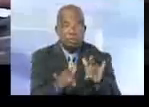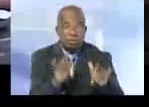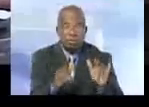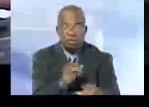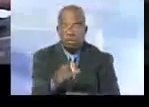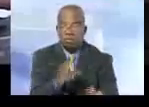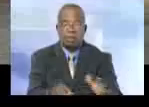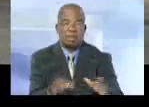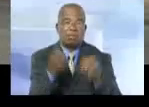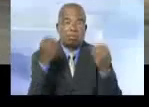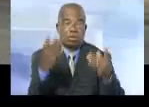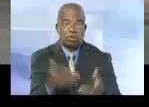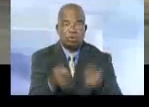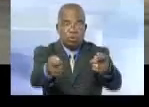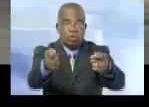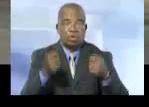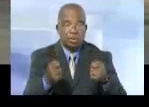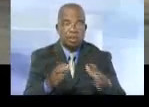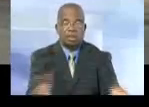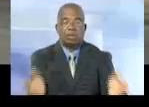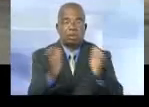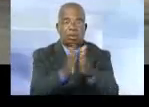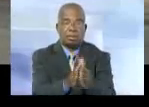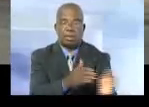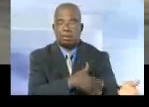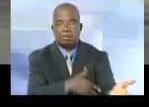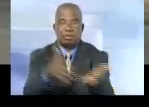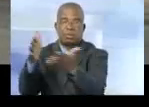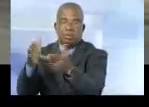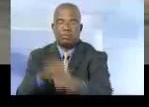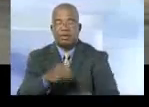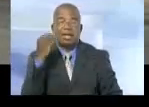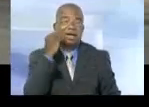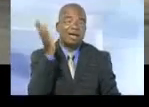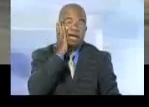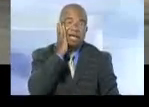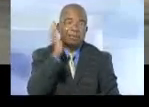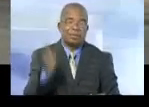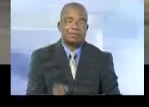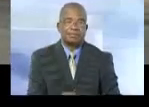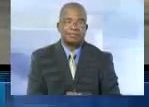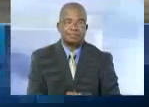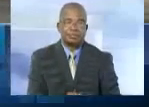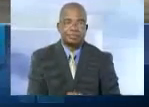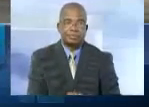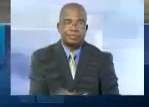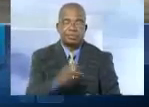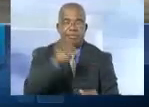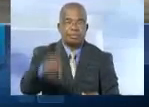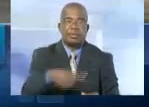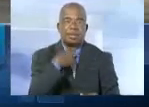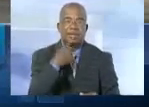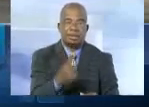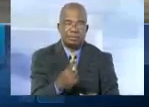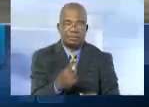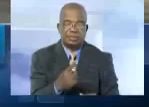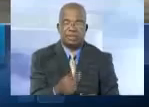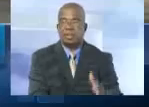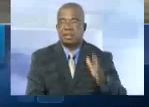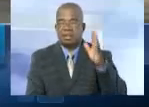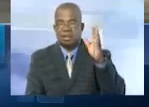sont incommensurables. L'outil qui est offert en fait à la communauté universitaire de l'Université Félix-Houphouët-Boigny comprend les